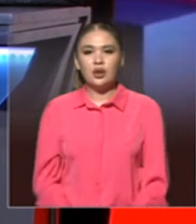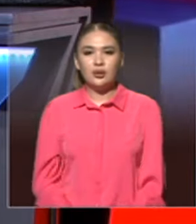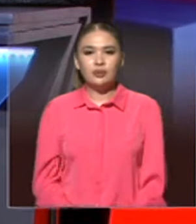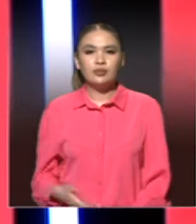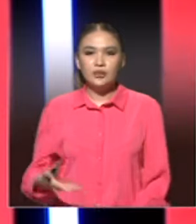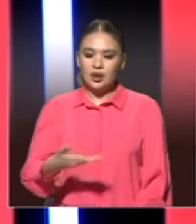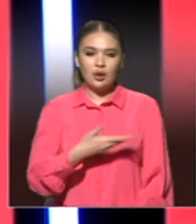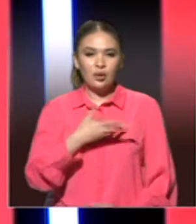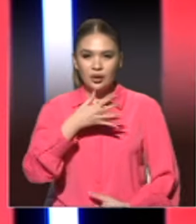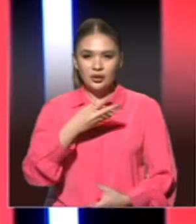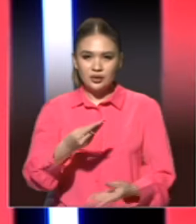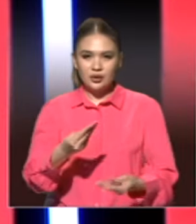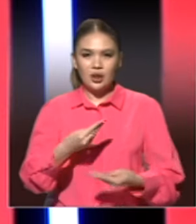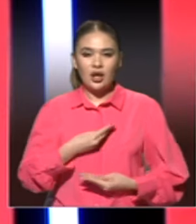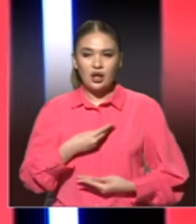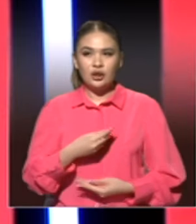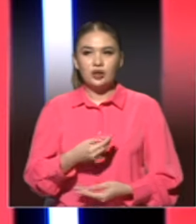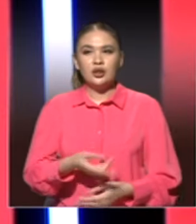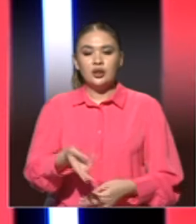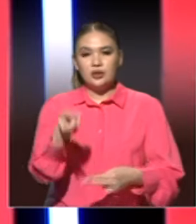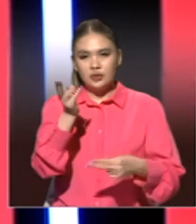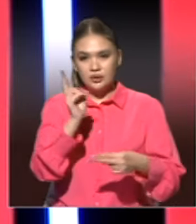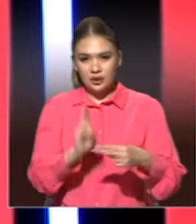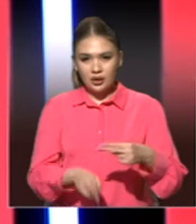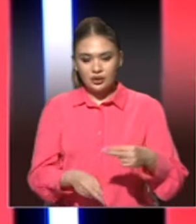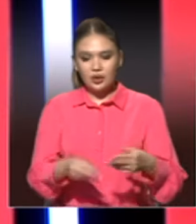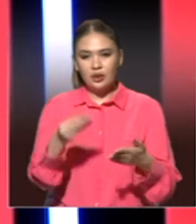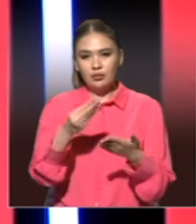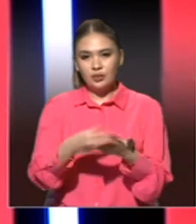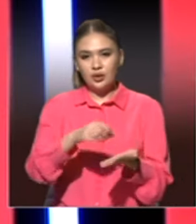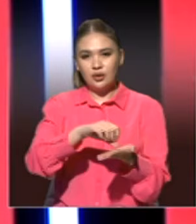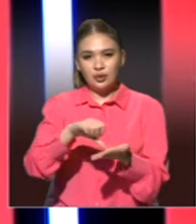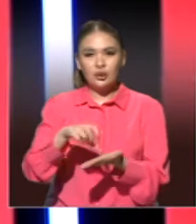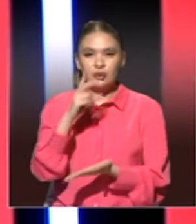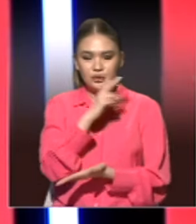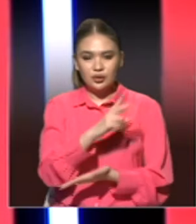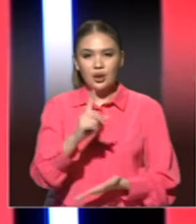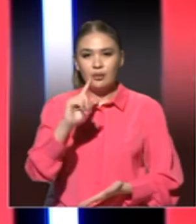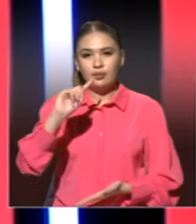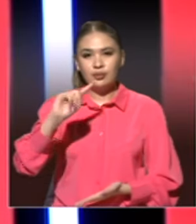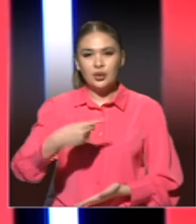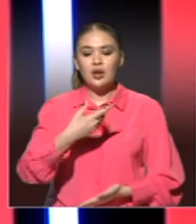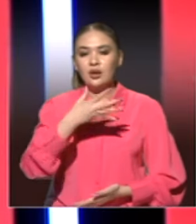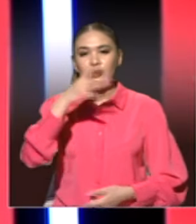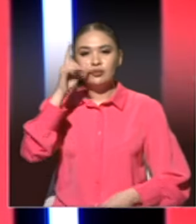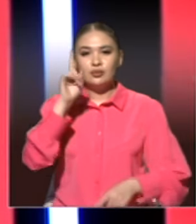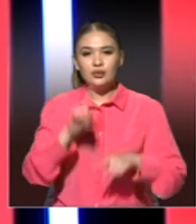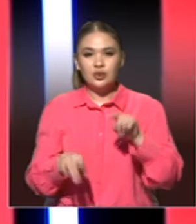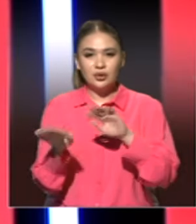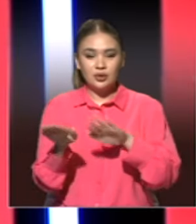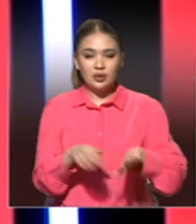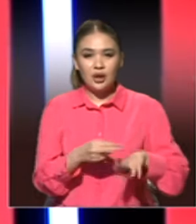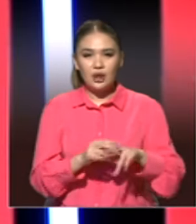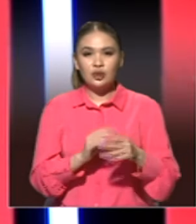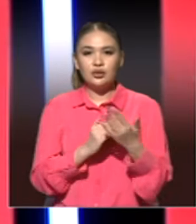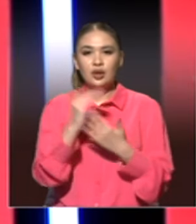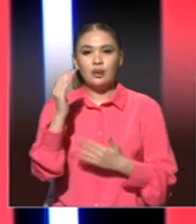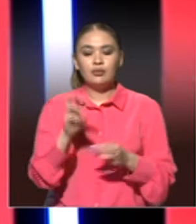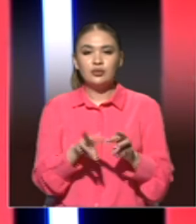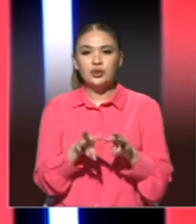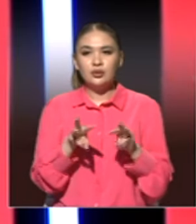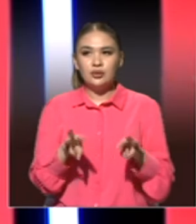уақыт өкінішке қарай аяқталған екен. Қымбат спикерлер, көрдіңіздер ғой, бір сағат көзді ашып жұмғанша өте шықты. Біз жоғарғы білім министрлігінен тағы